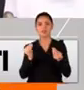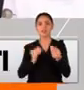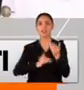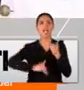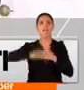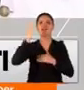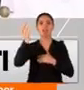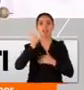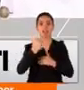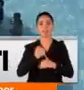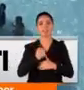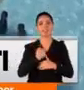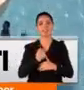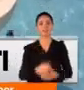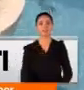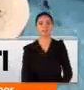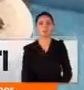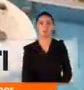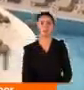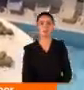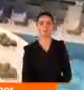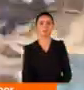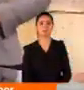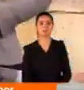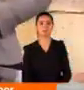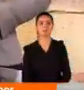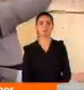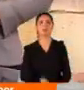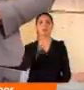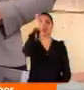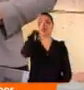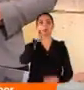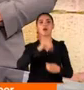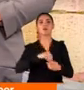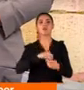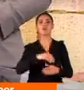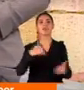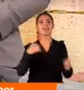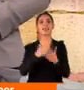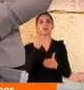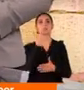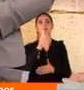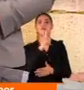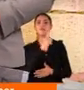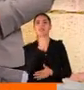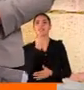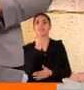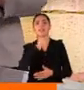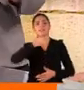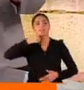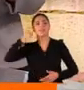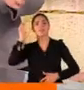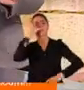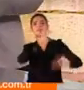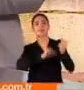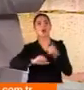iletildi. En yüksek kim aldı? En yüksek ben aldım. İstanbul'un yaklaşık 5000 yıllık tarihi, 1001